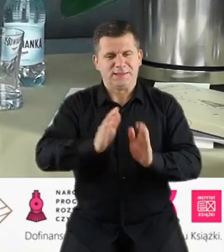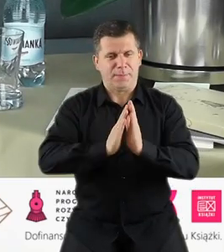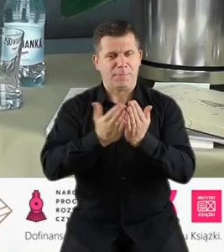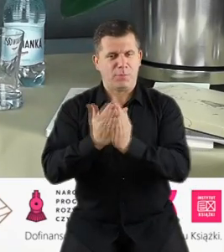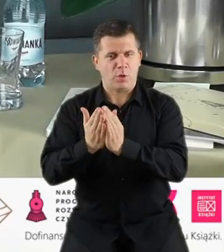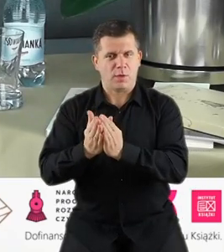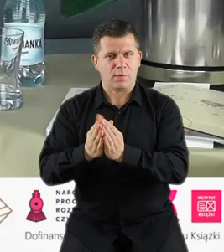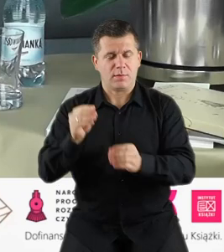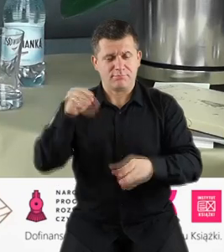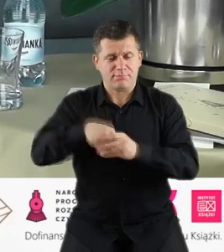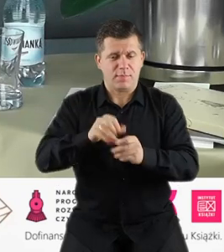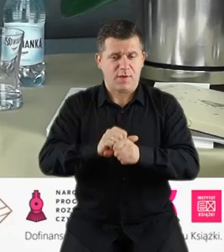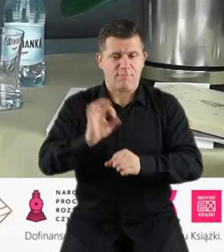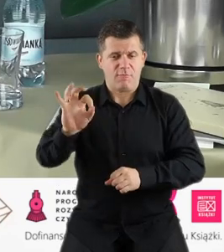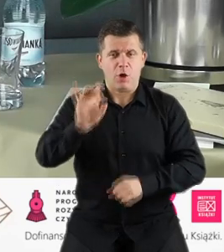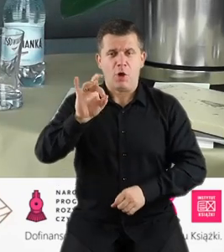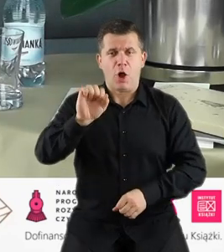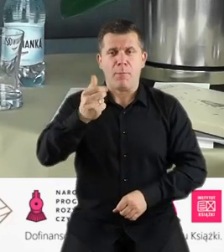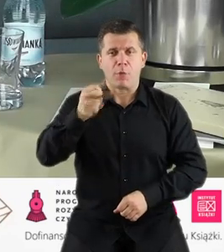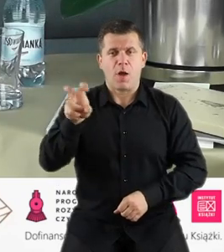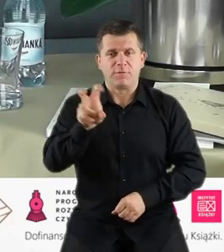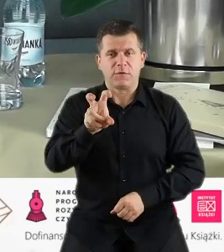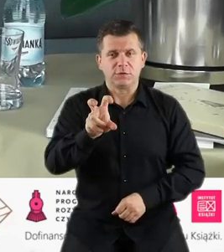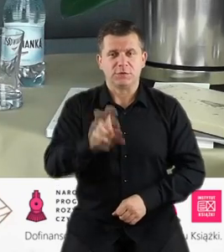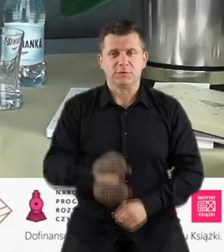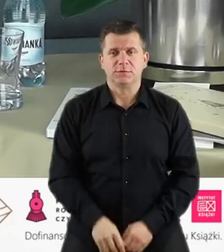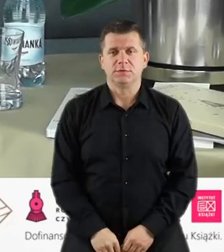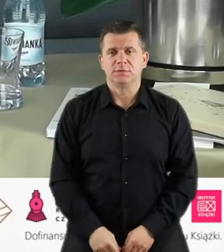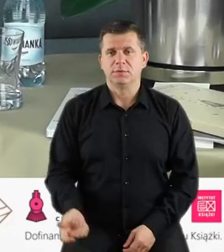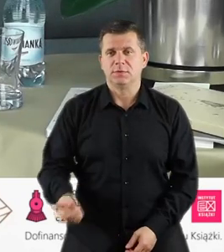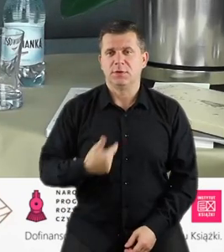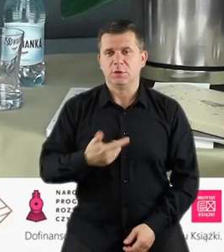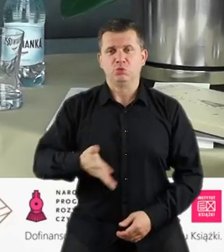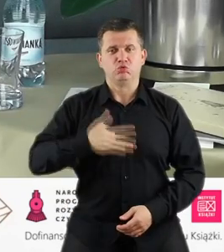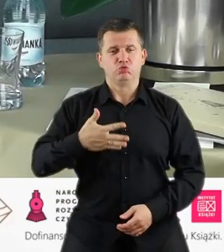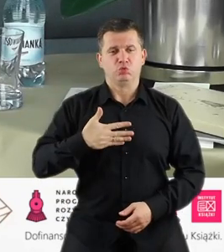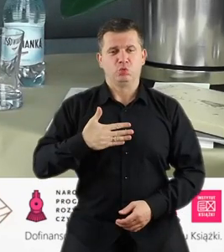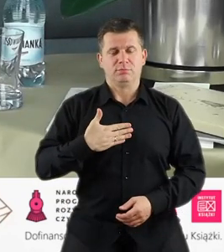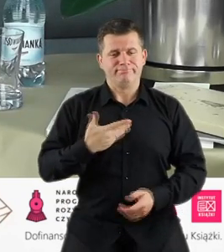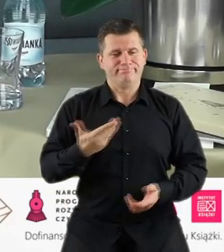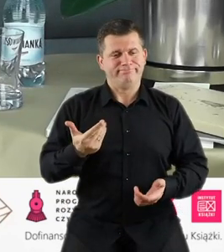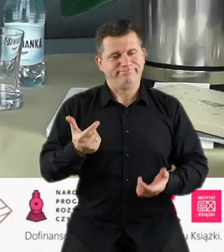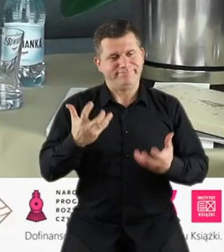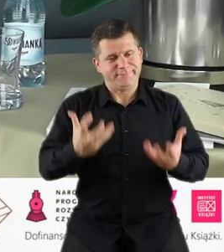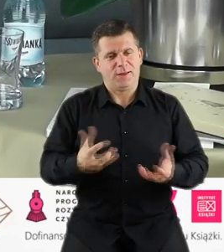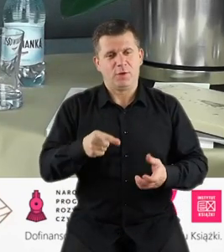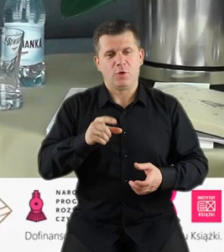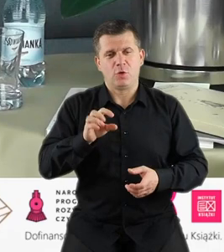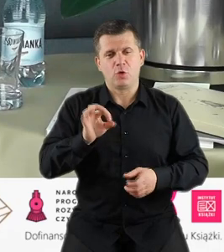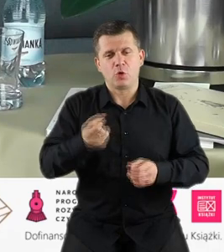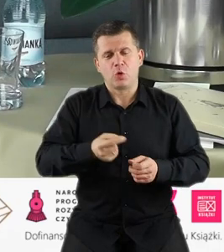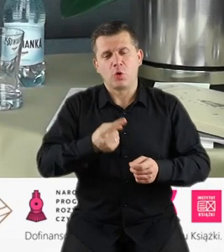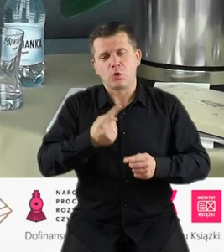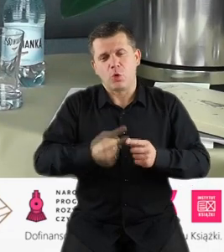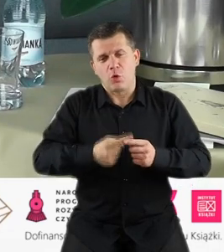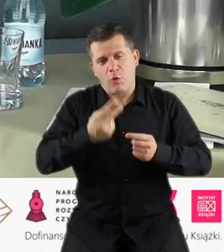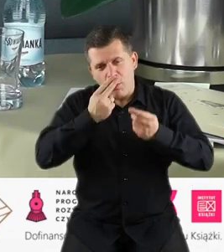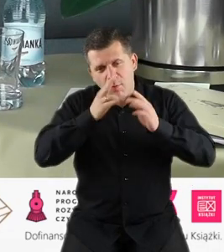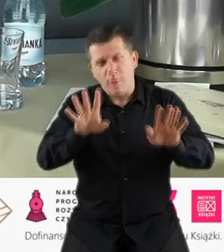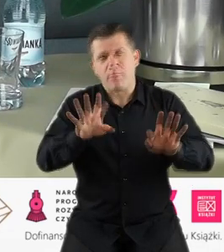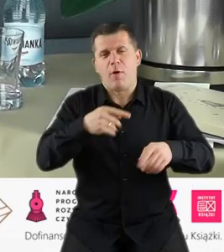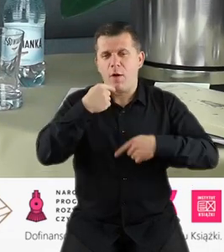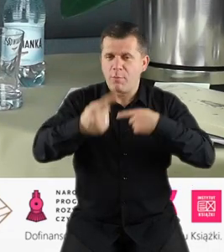w Bibliotece Kombrowicza, w związku z czym czuję się upoważniona do tego, żeby trochę